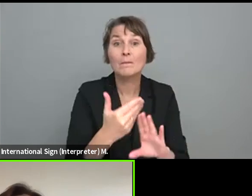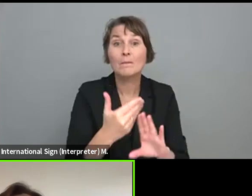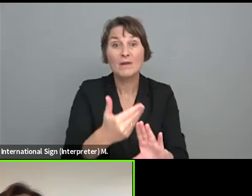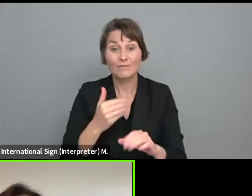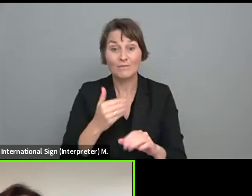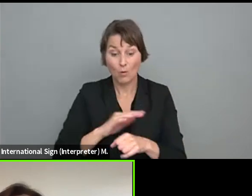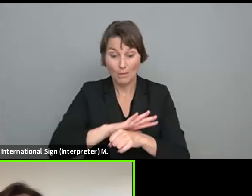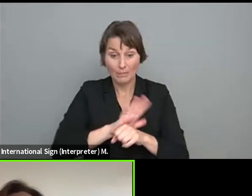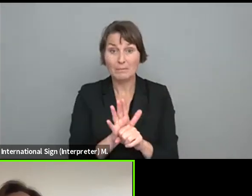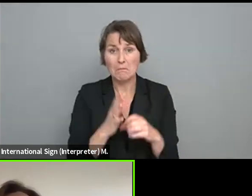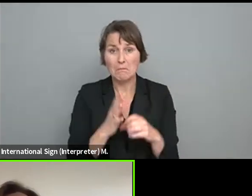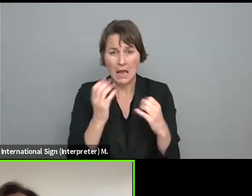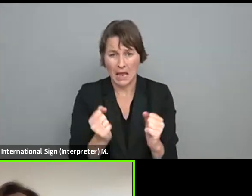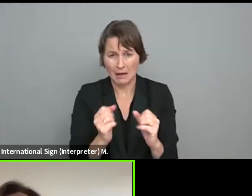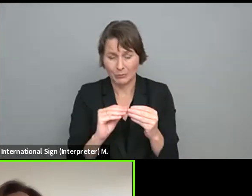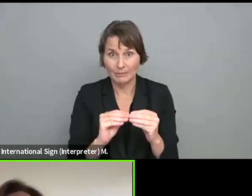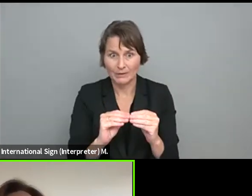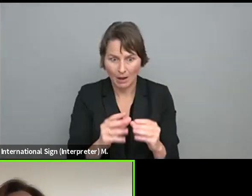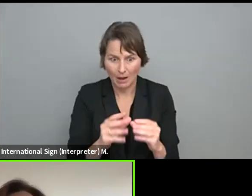ont été des foyers